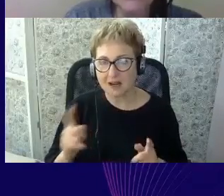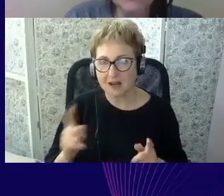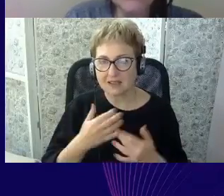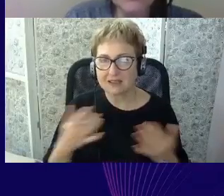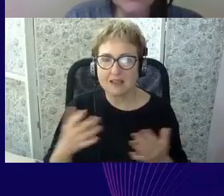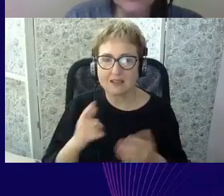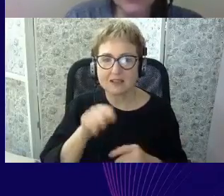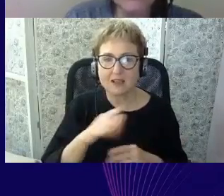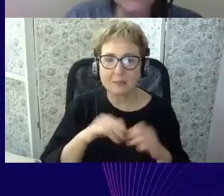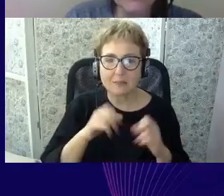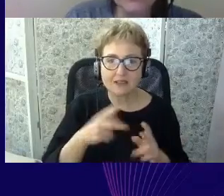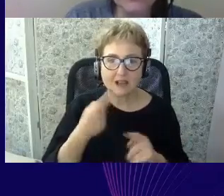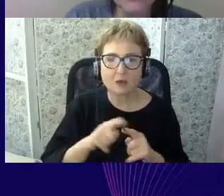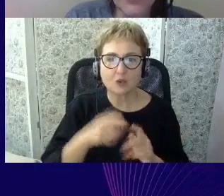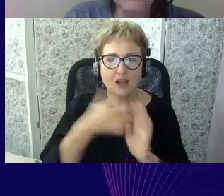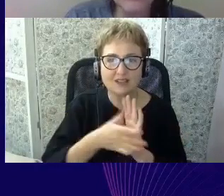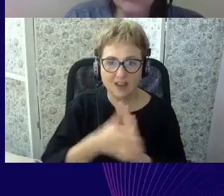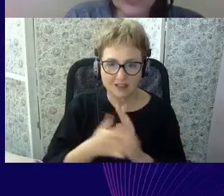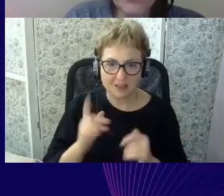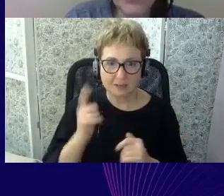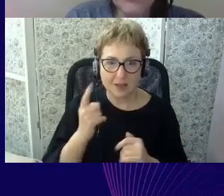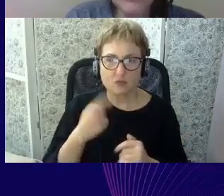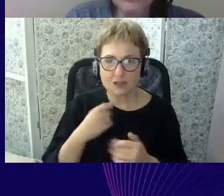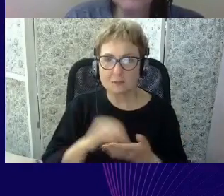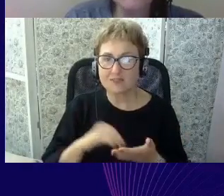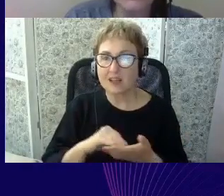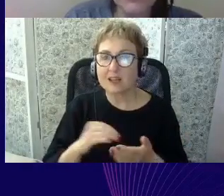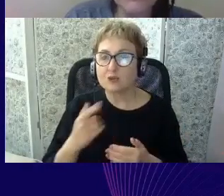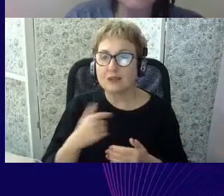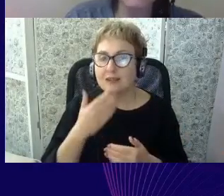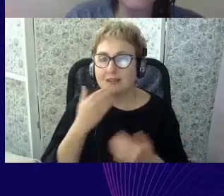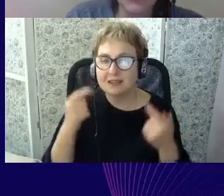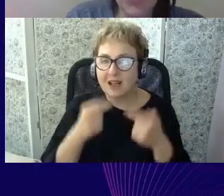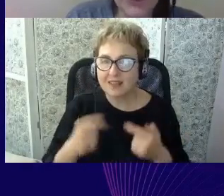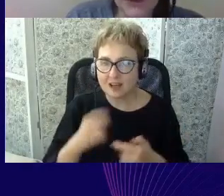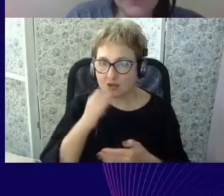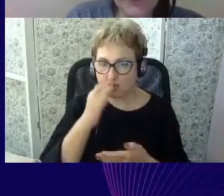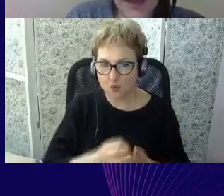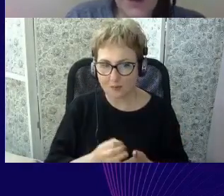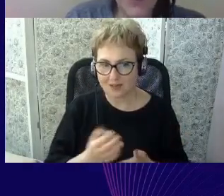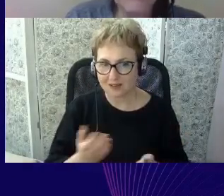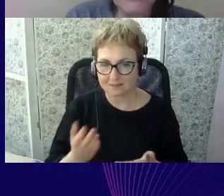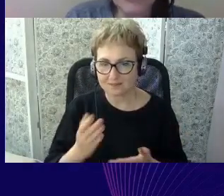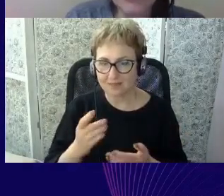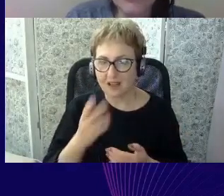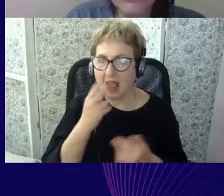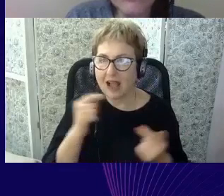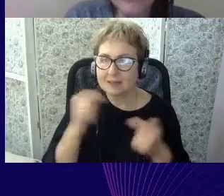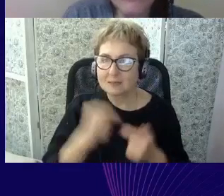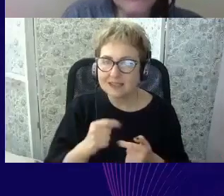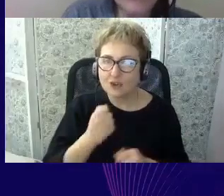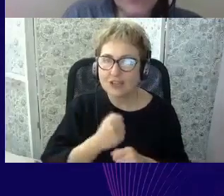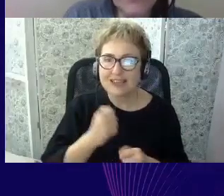спектр тех компетенций, которые осваиваются. Потому что, повторюсь, нету соответствующего опыта. А ведь